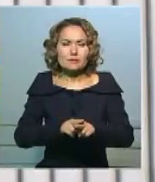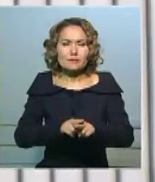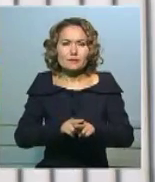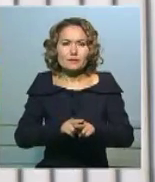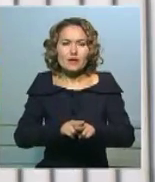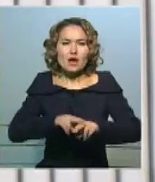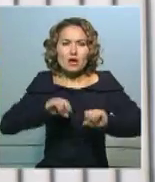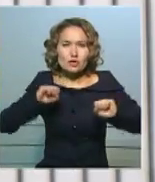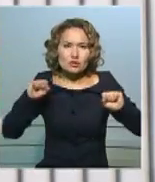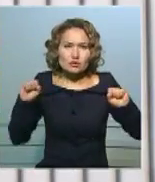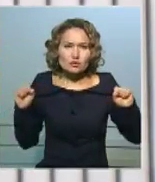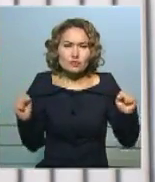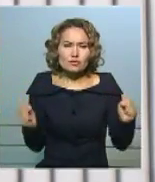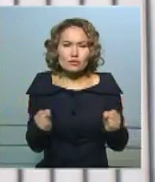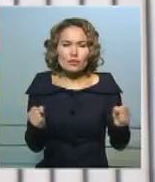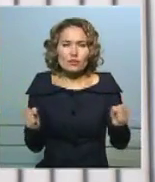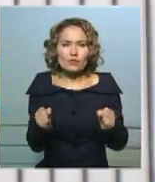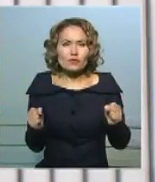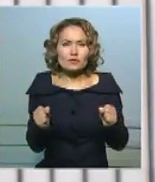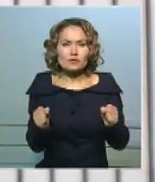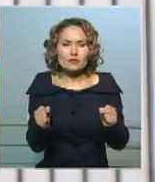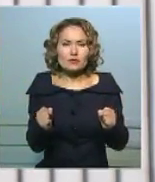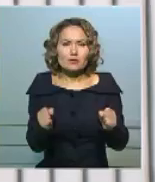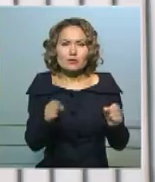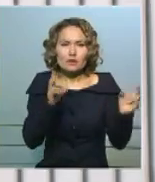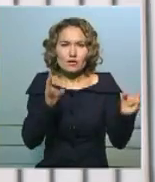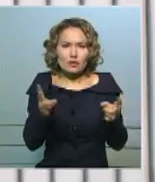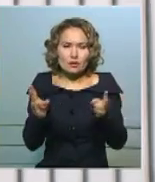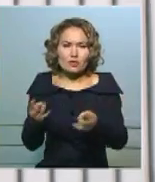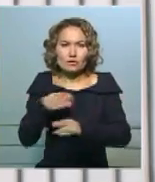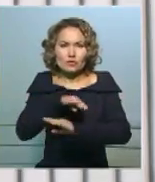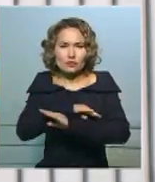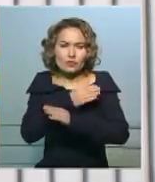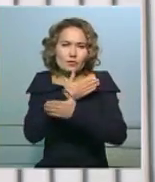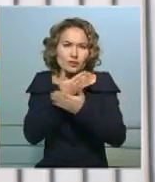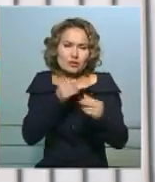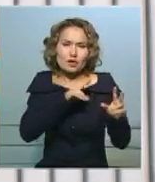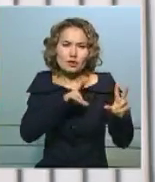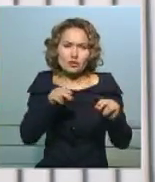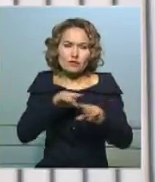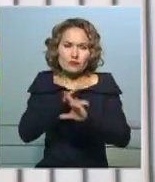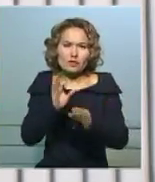суықтан зардап шеккен үскен азаматтар болған жоқ, бәрі де аман-есен үйлеріне жетті.